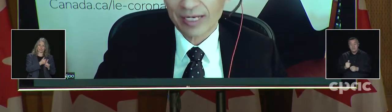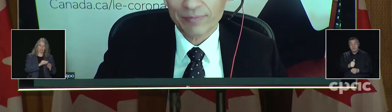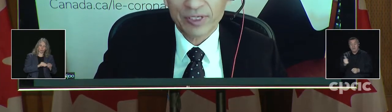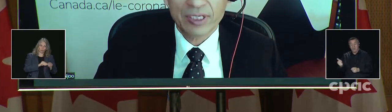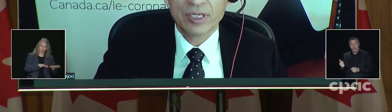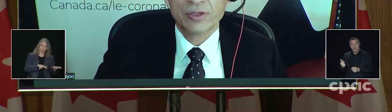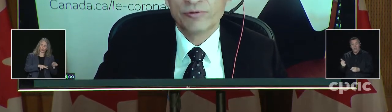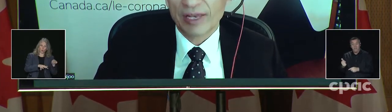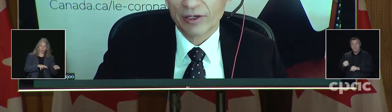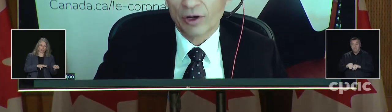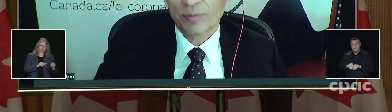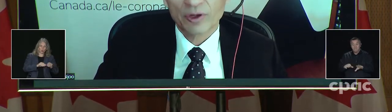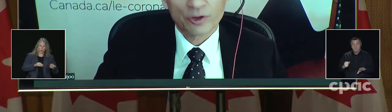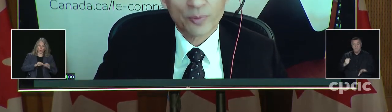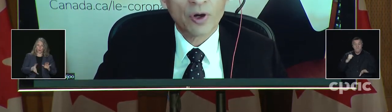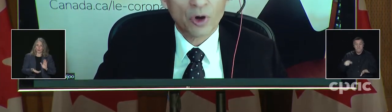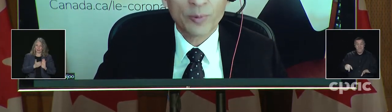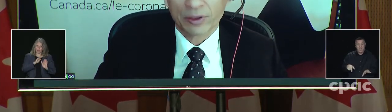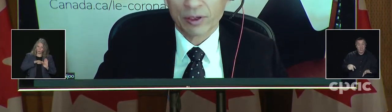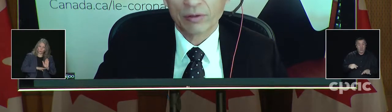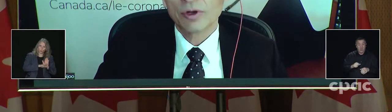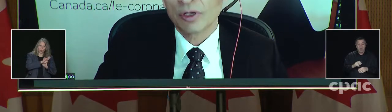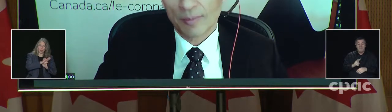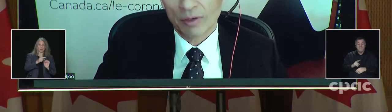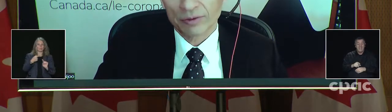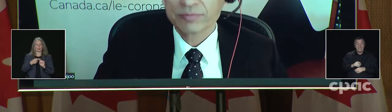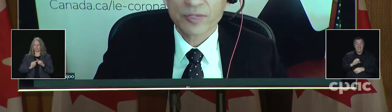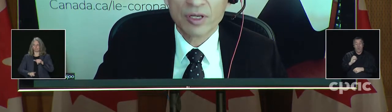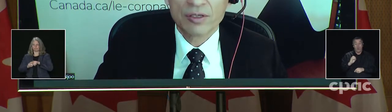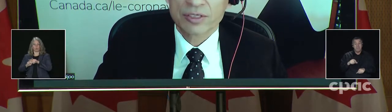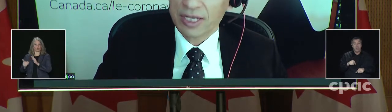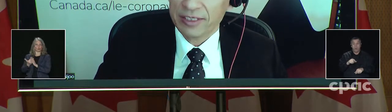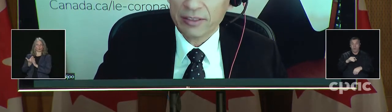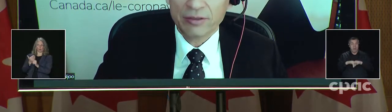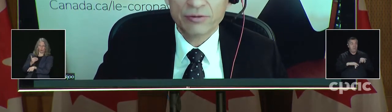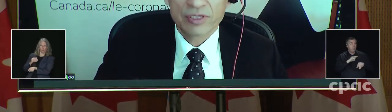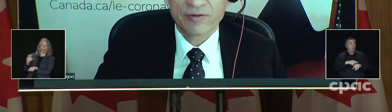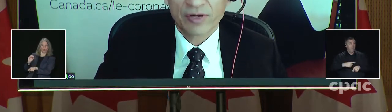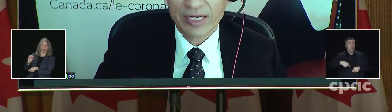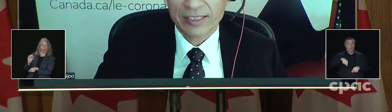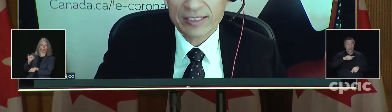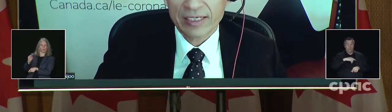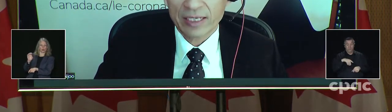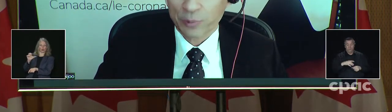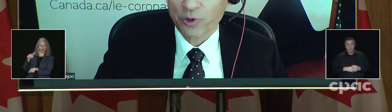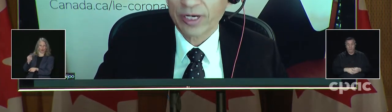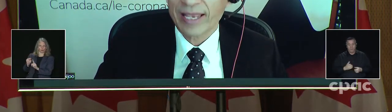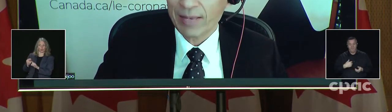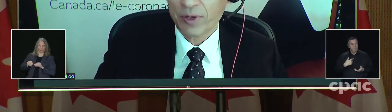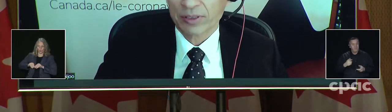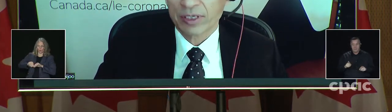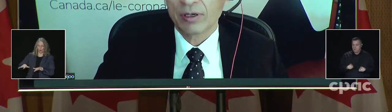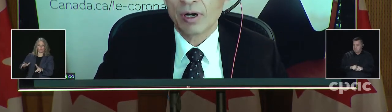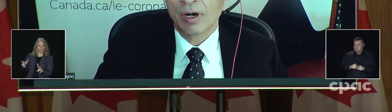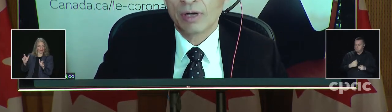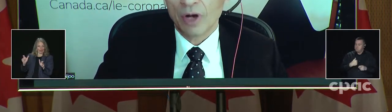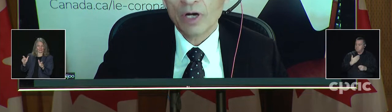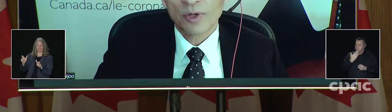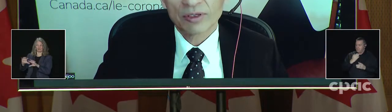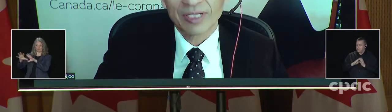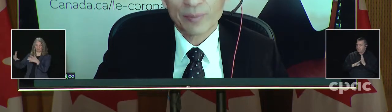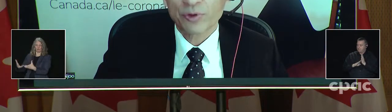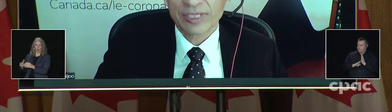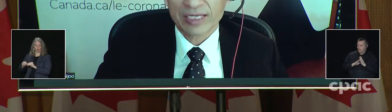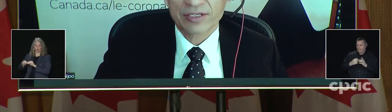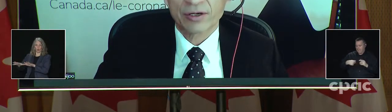propagation rapide du variant préoccupant Omicron dans le monde. Cela dit, nous avons réalisé des progrès importants en